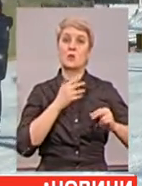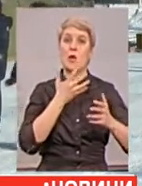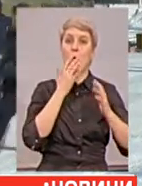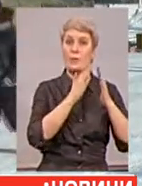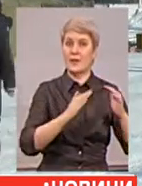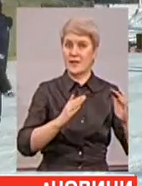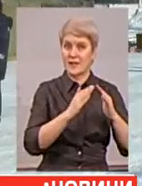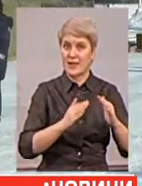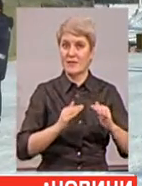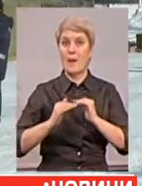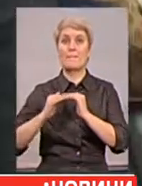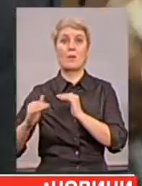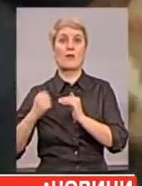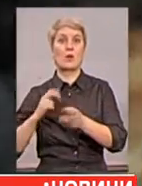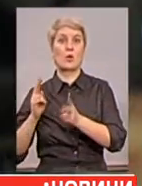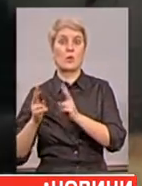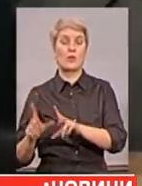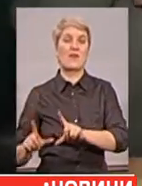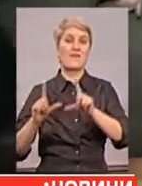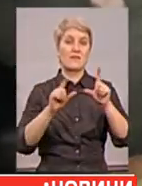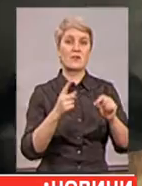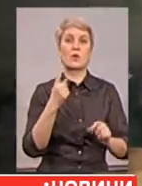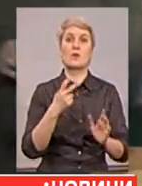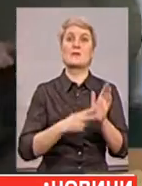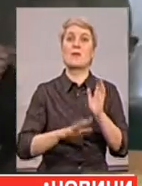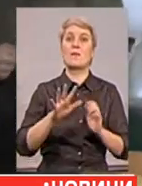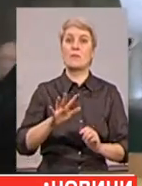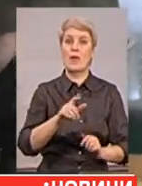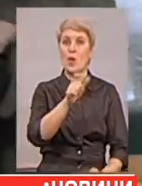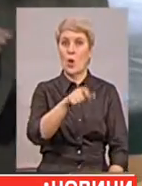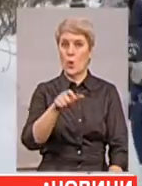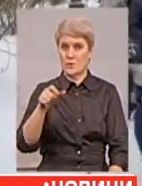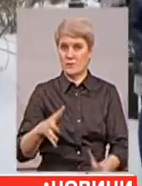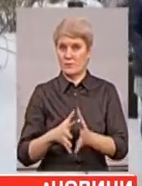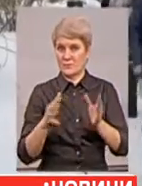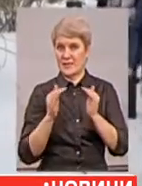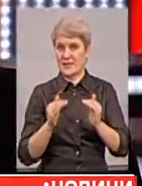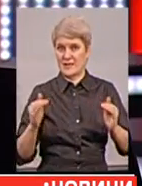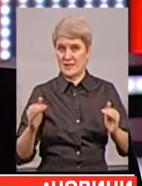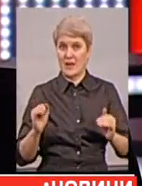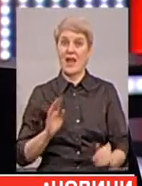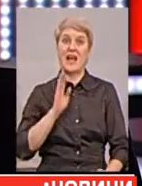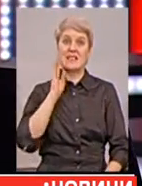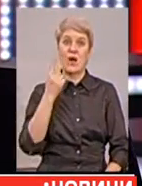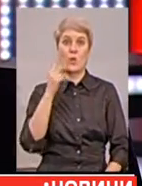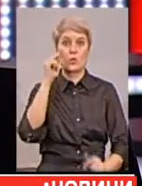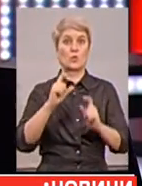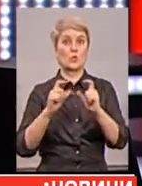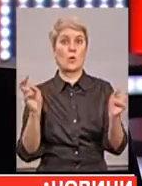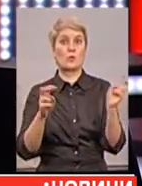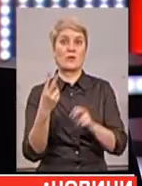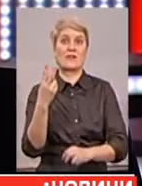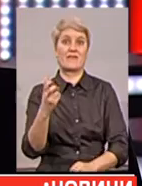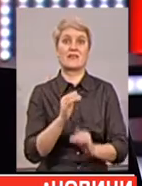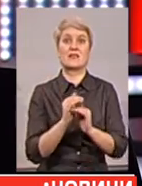вивезли 175 осіб, головно дітей. А от одна зі шкіл відновила навчання. Зранку прийшло понад 200 учнів. В Авдіївці